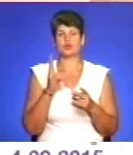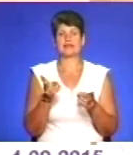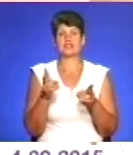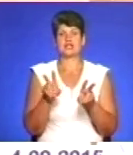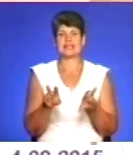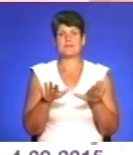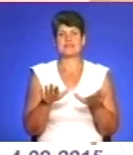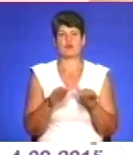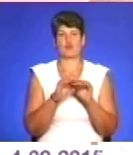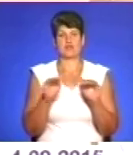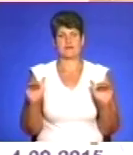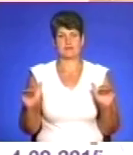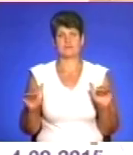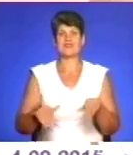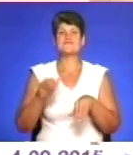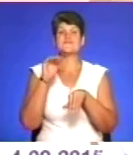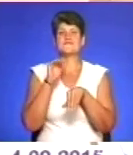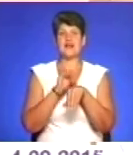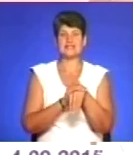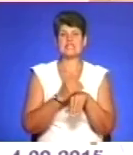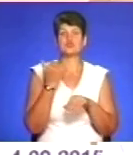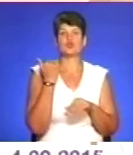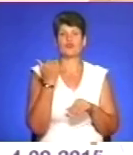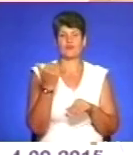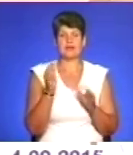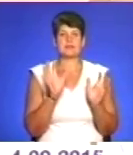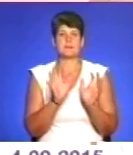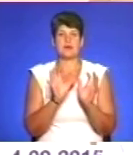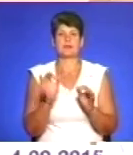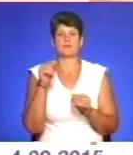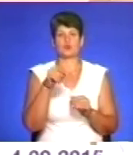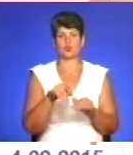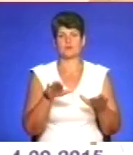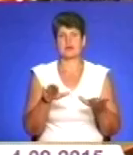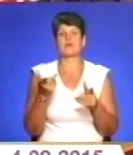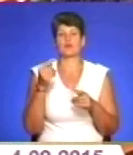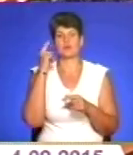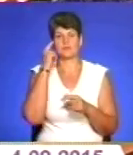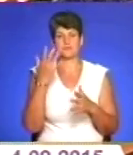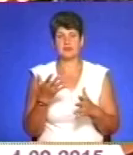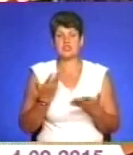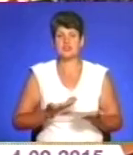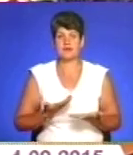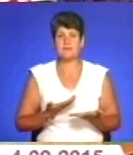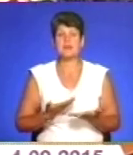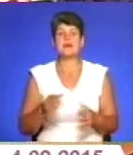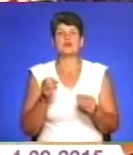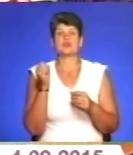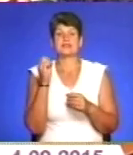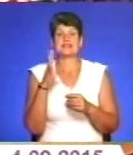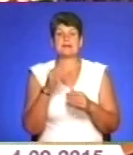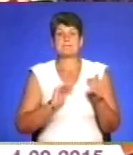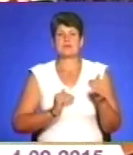на місцевому рівні. Тобто фактично ви дбаєте про ту місцину, в яку ми живемо. 14 підприємців, які отримали